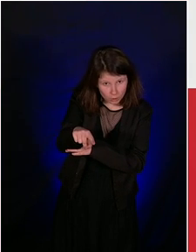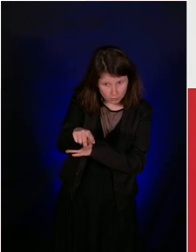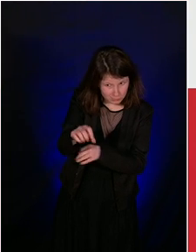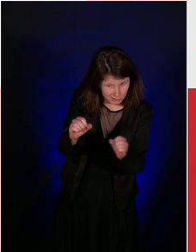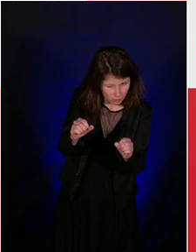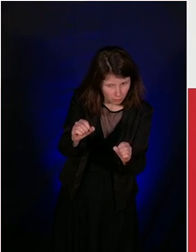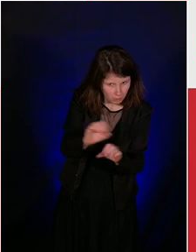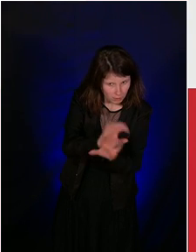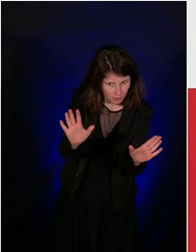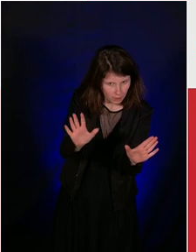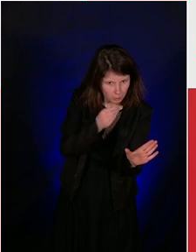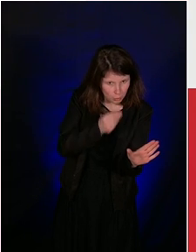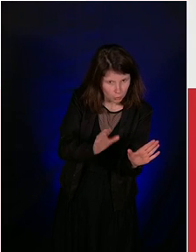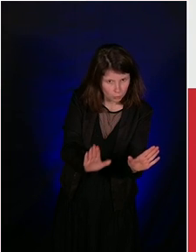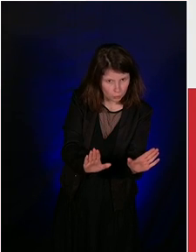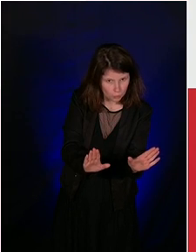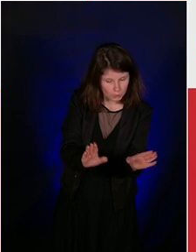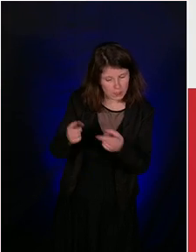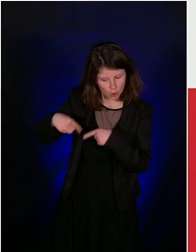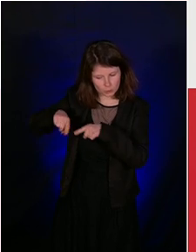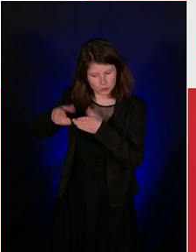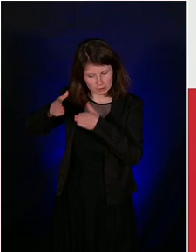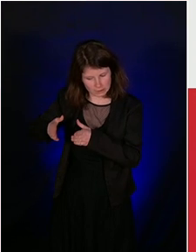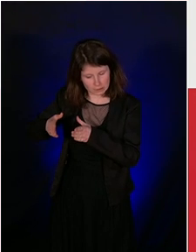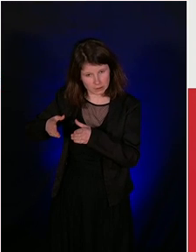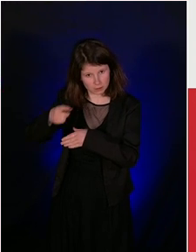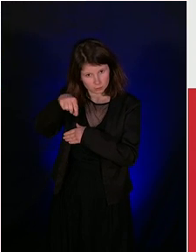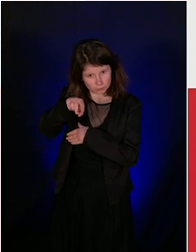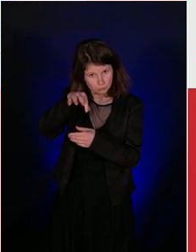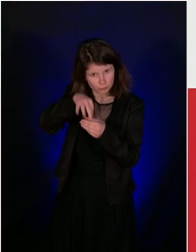bien on vote là pour la décision de la